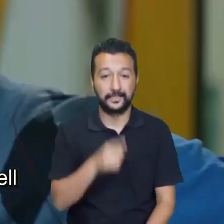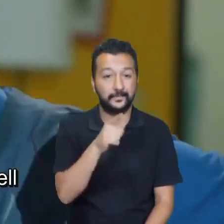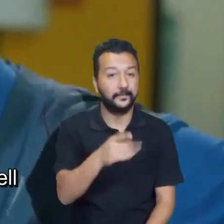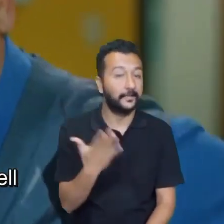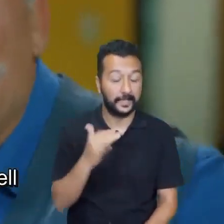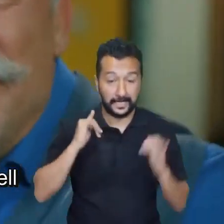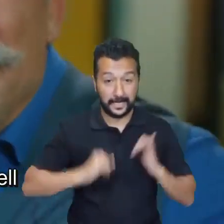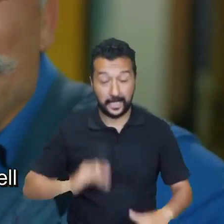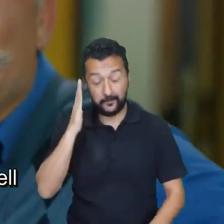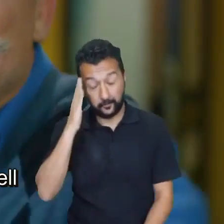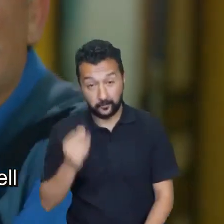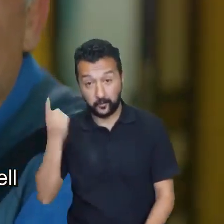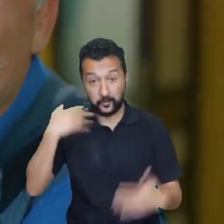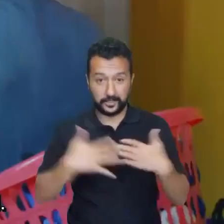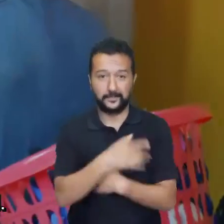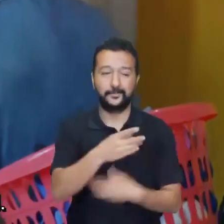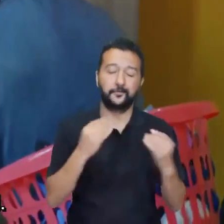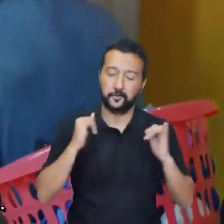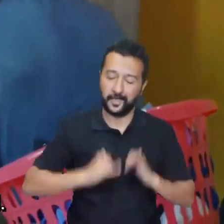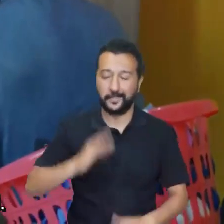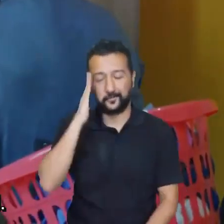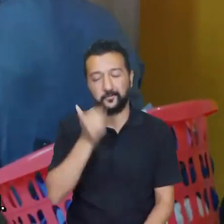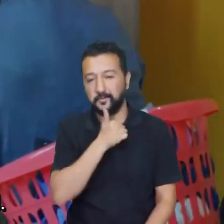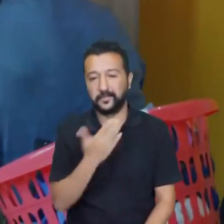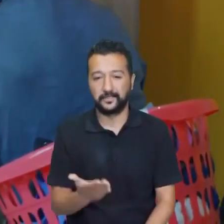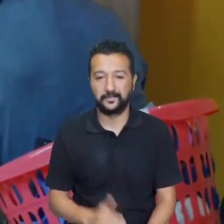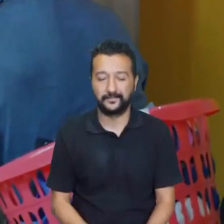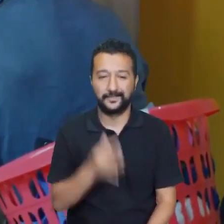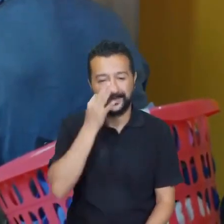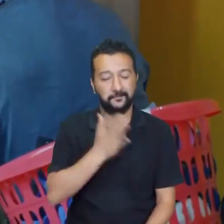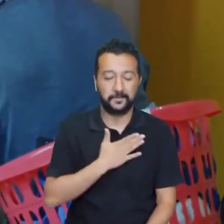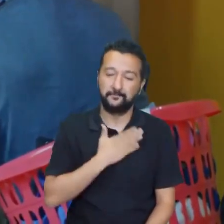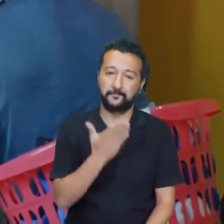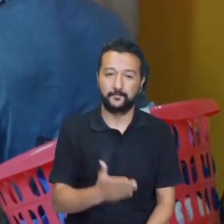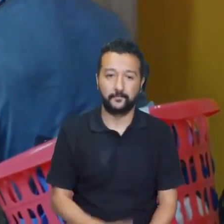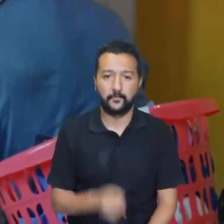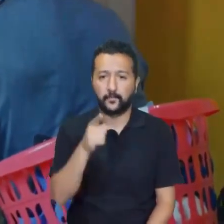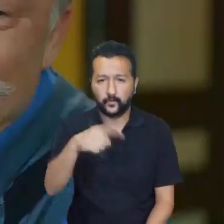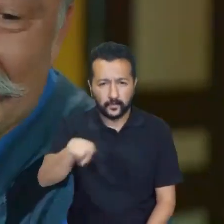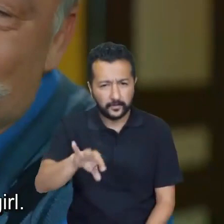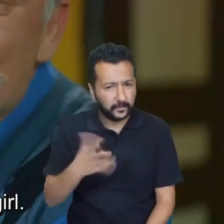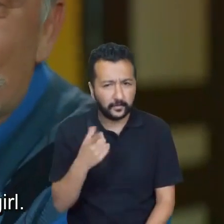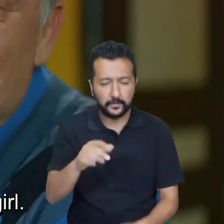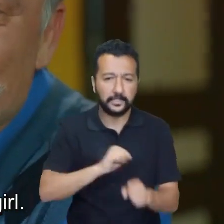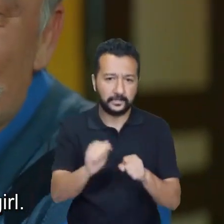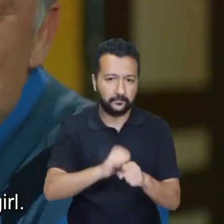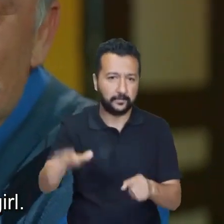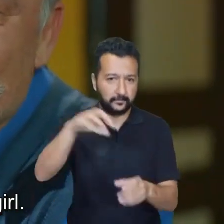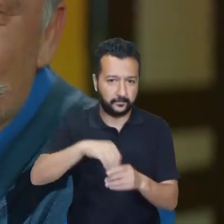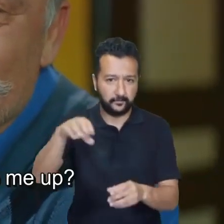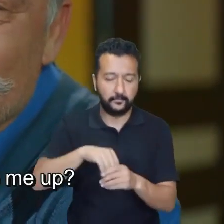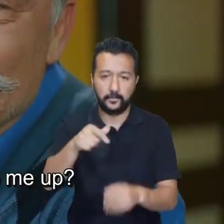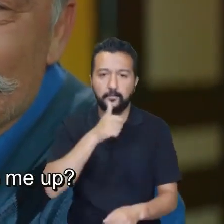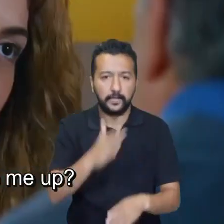Nasıl, rahat uyuyabildin mi dün gece? Çok rahat uyudum baba. Ay canım benim. Ama ne? Çamaşır sepeti. Çamaşırları topladım